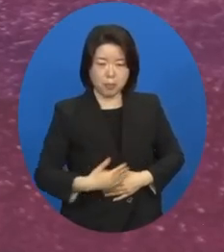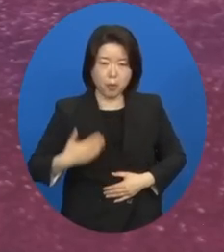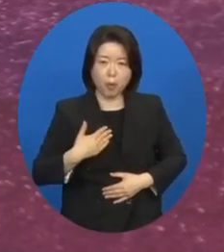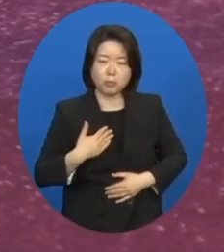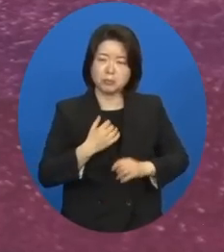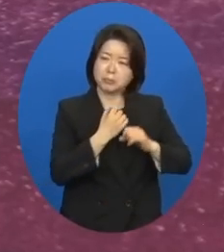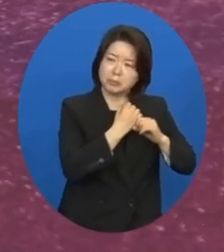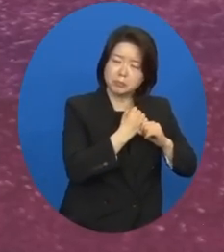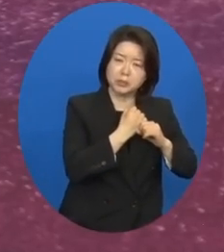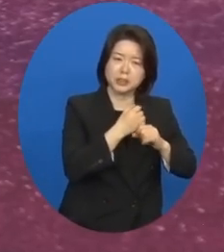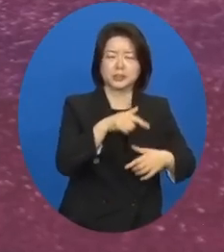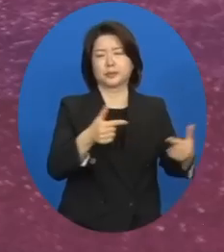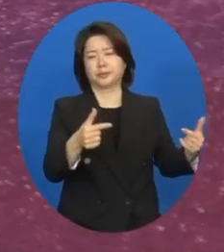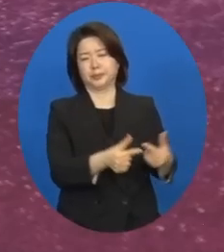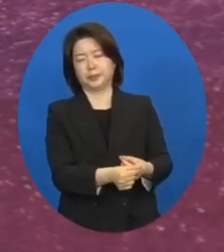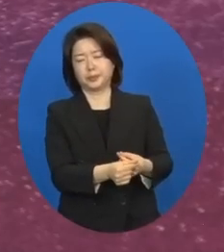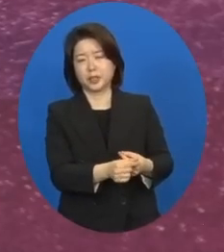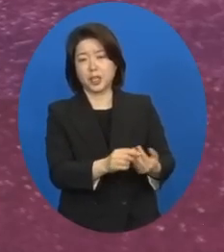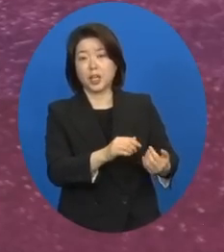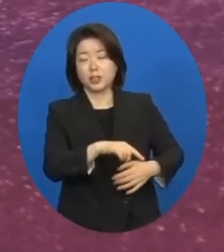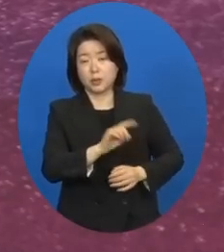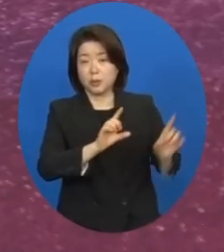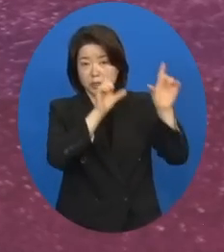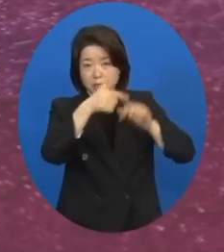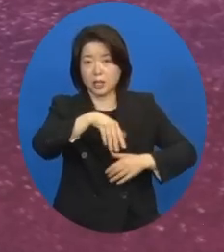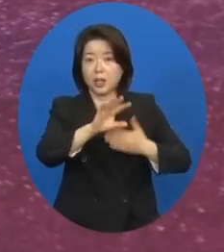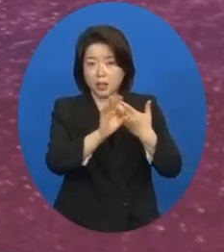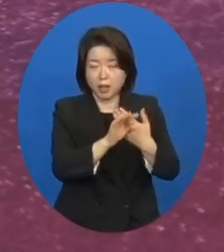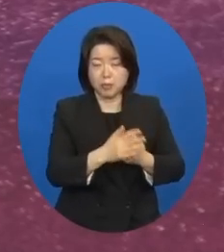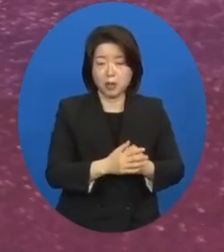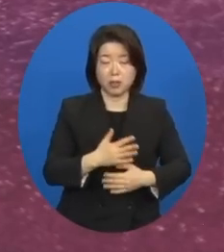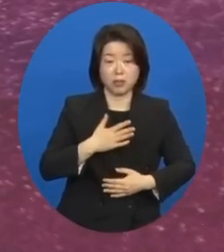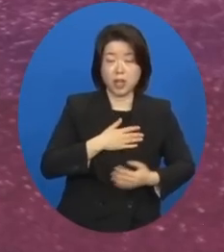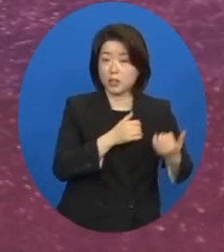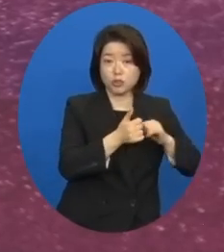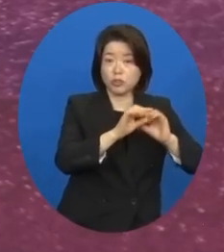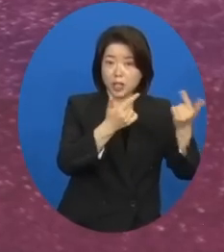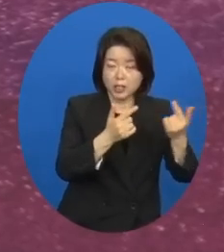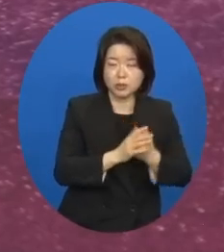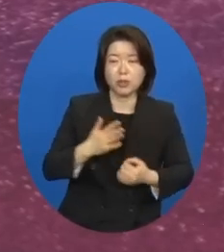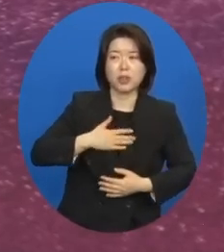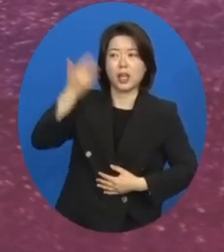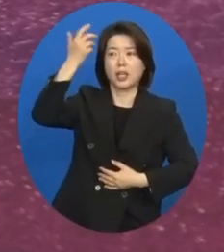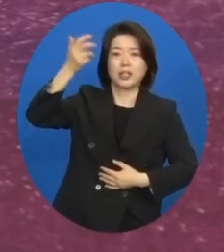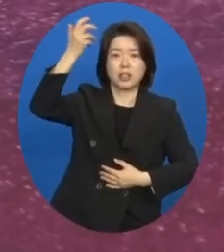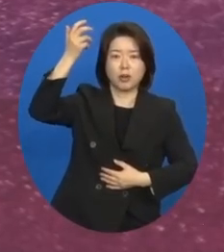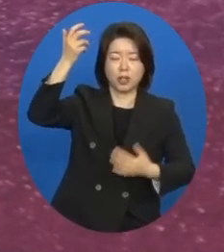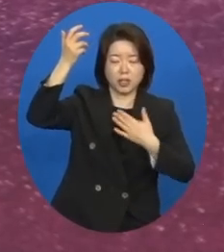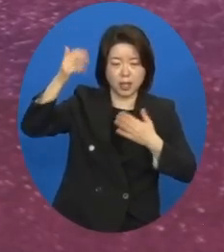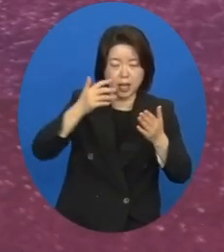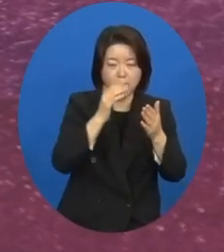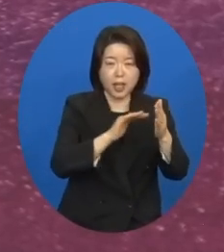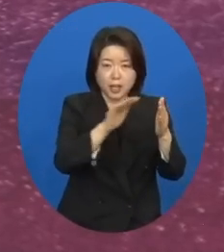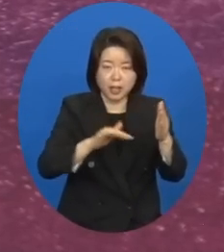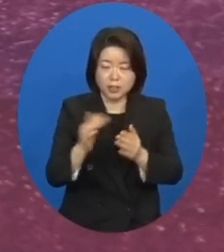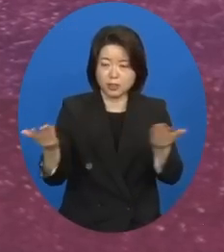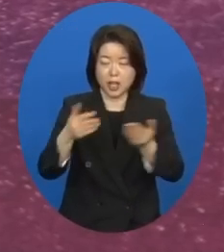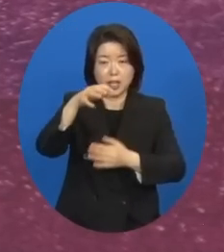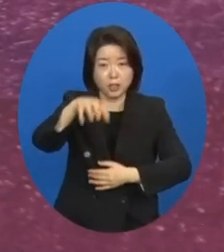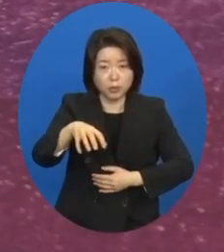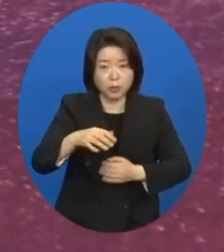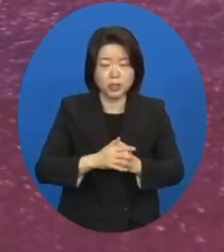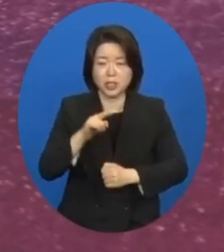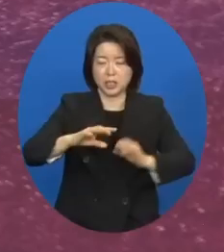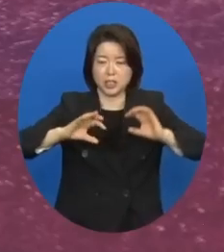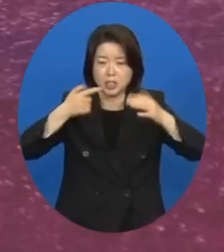죽이며 살아갈 때 결국 내가 죽는 것이 아니라 내 영이, 나의 가정이, 나의 일터가, 이